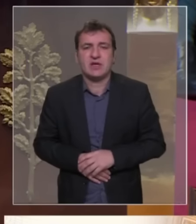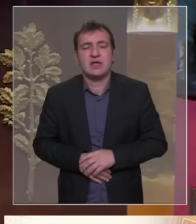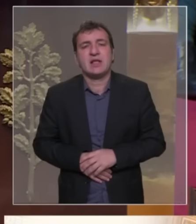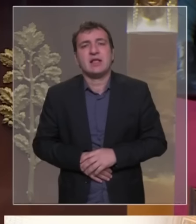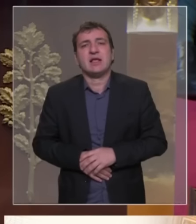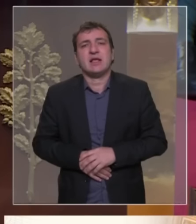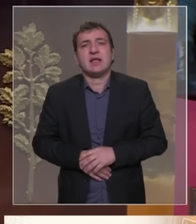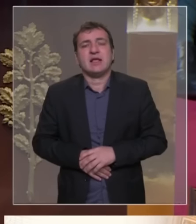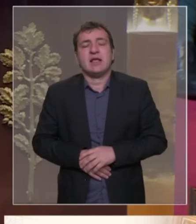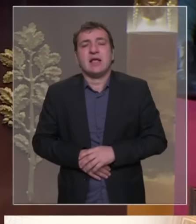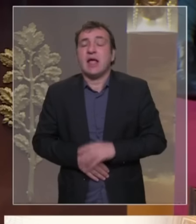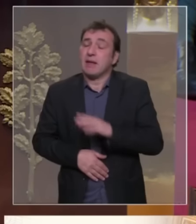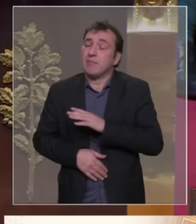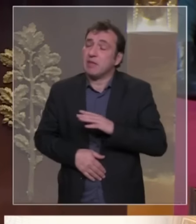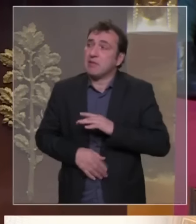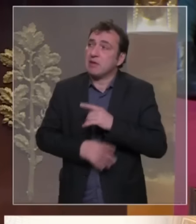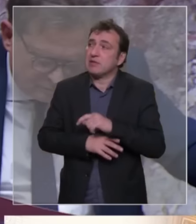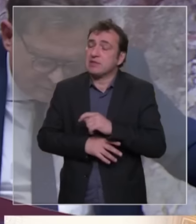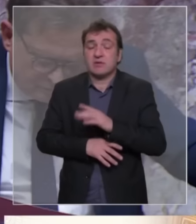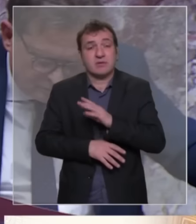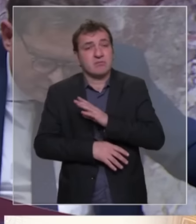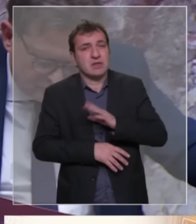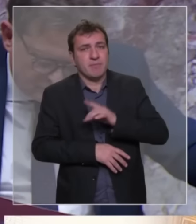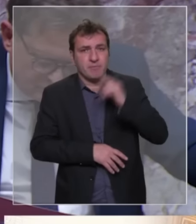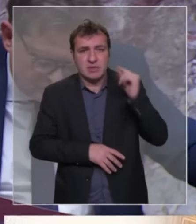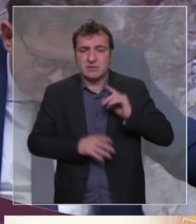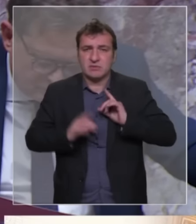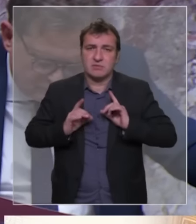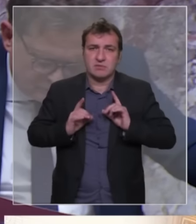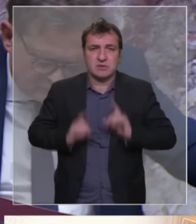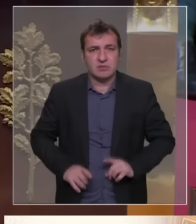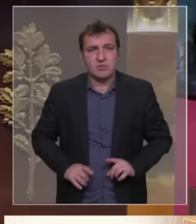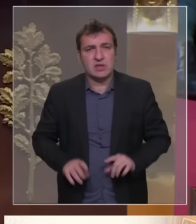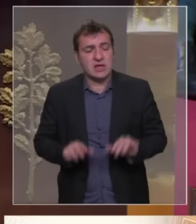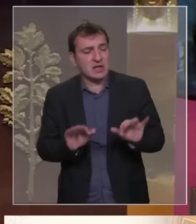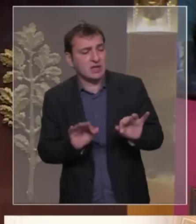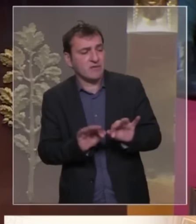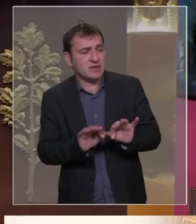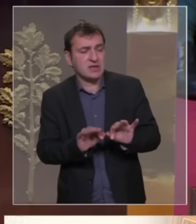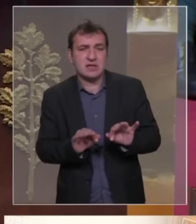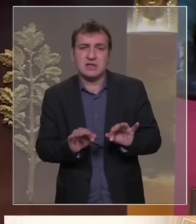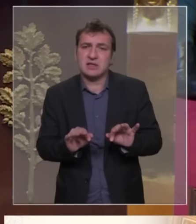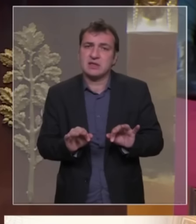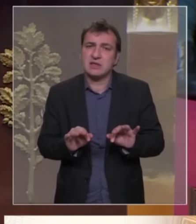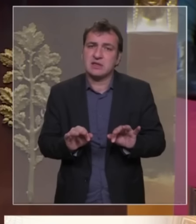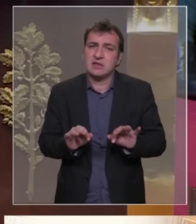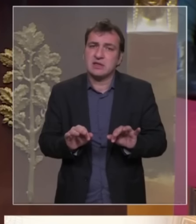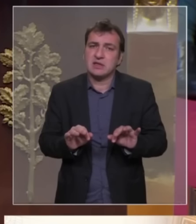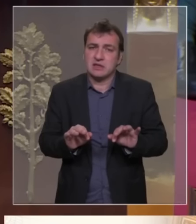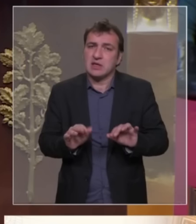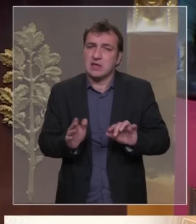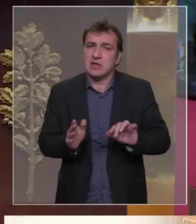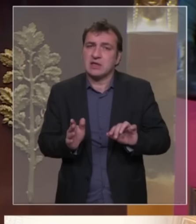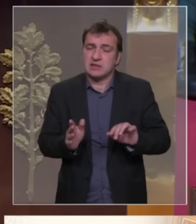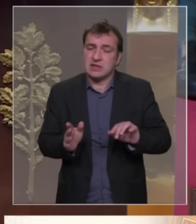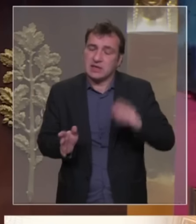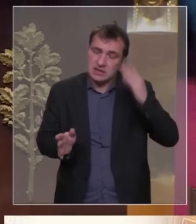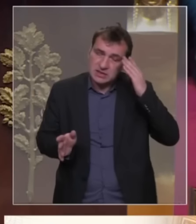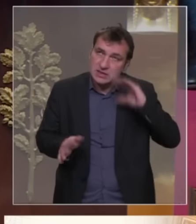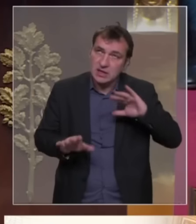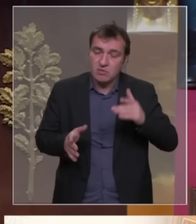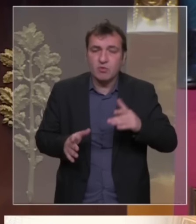Présidente, Mesdames et Messieurs les députés, être fraternel, c'est savoir accompagner les personnes en fin de